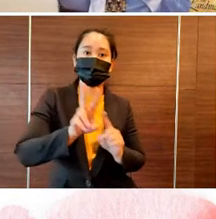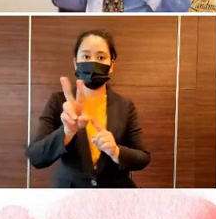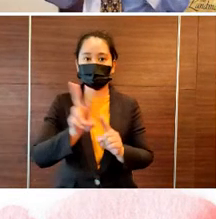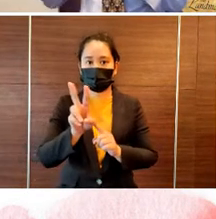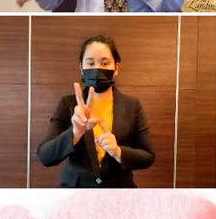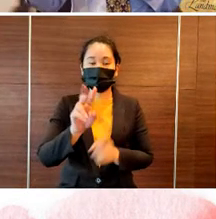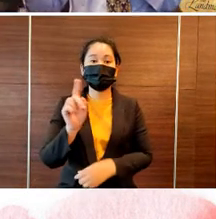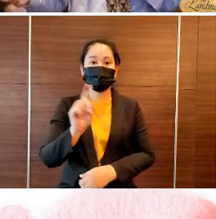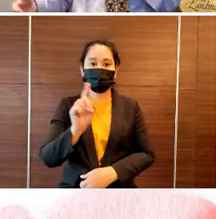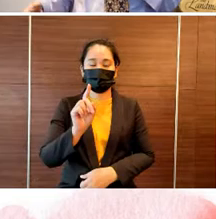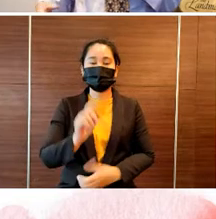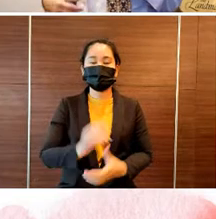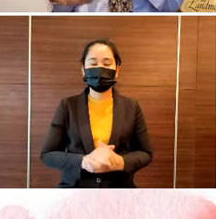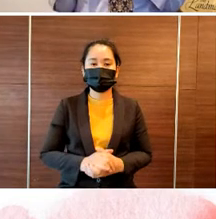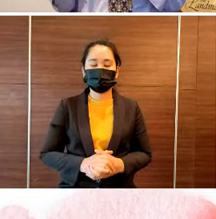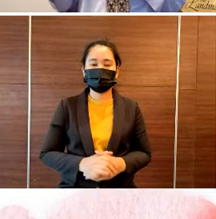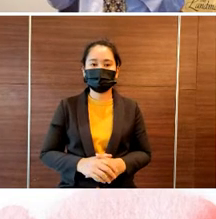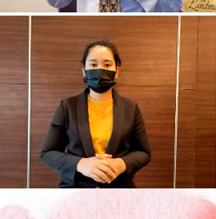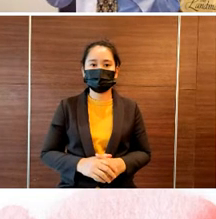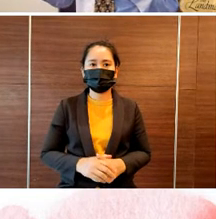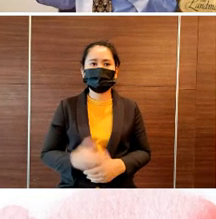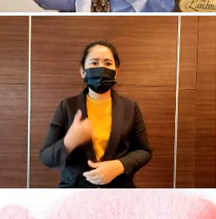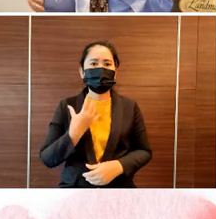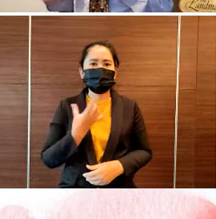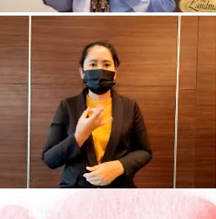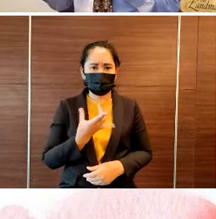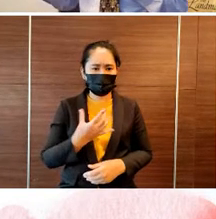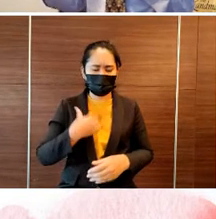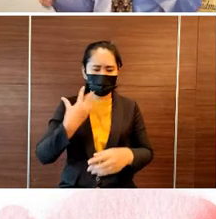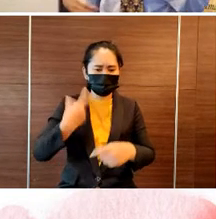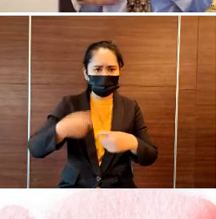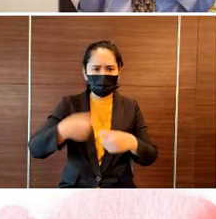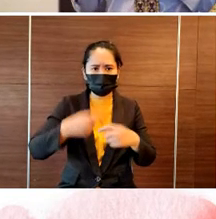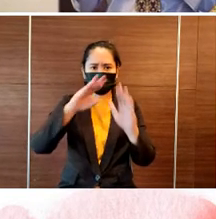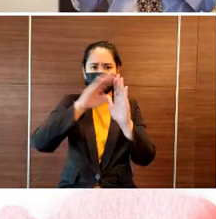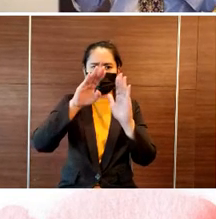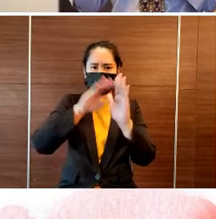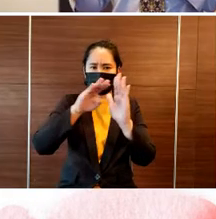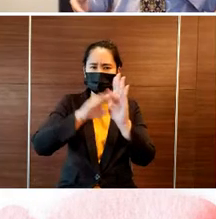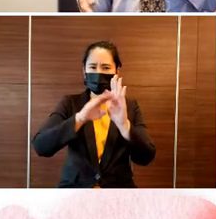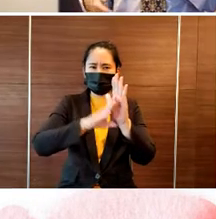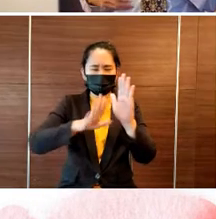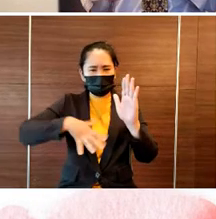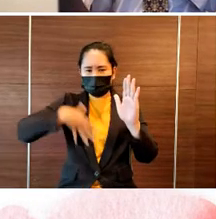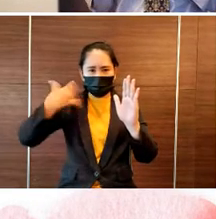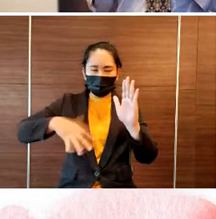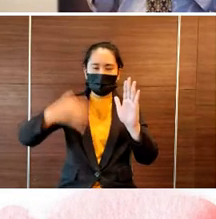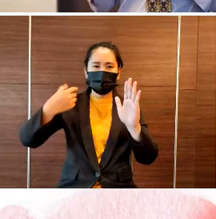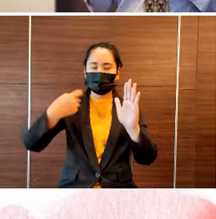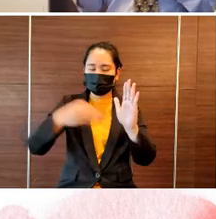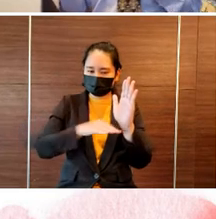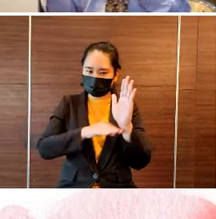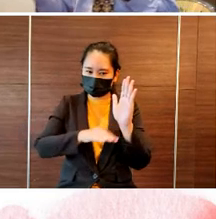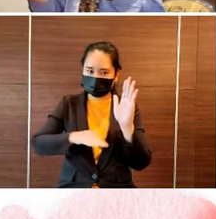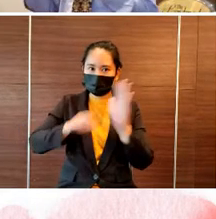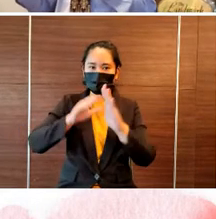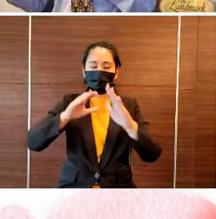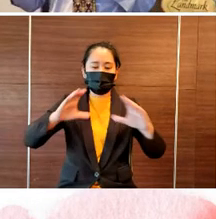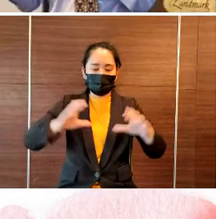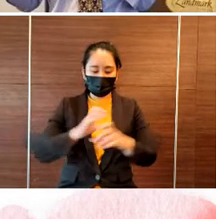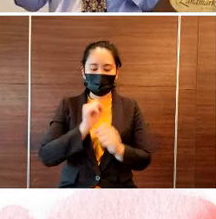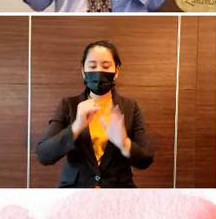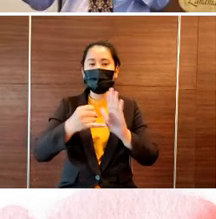simplification นะครับต้อง simplify นะครับนะอะไรที่ทำยากๆหลายสเต็ปก็ทำให้มันง่ายขึ้นนะครับนะนะเพื่อที่